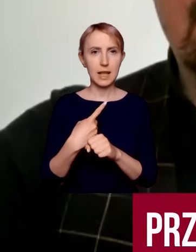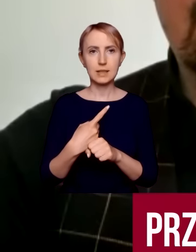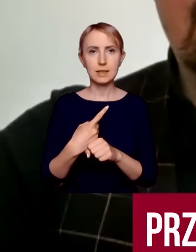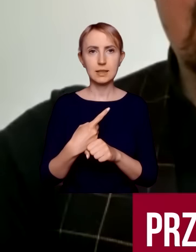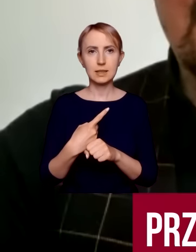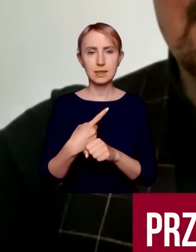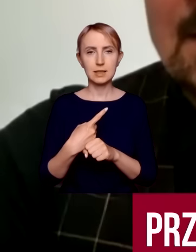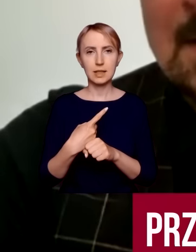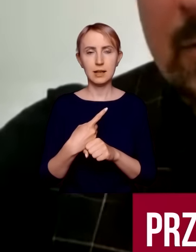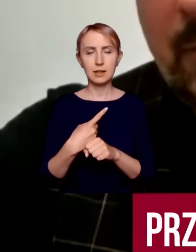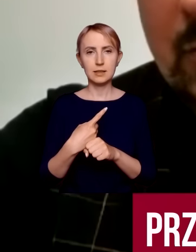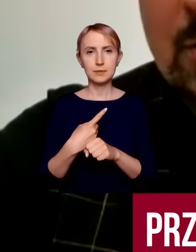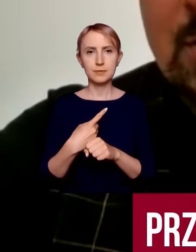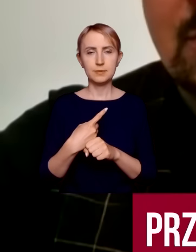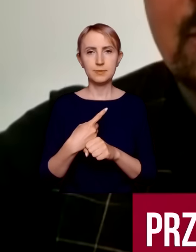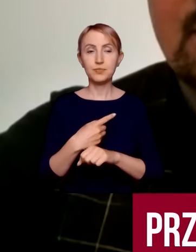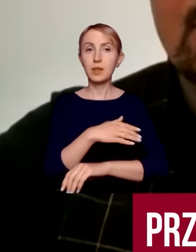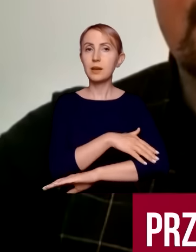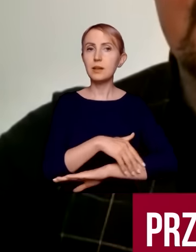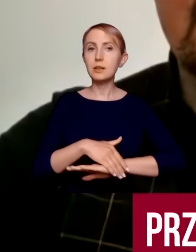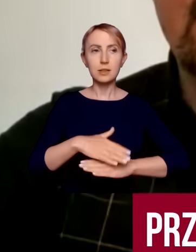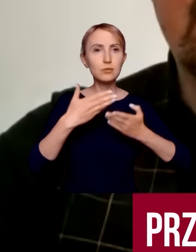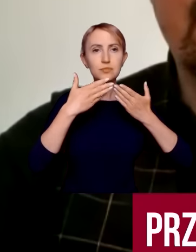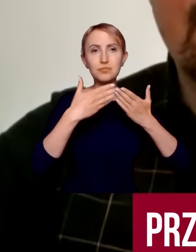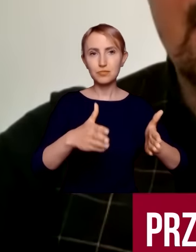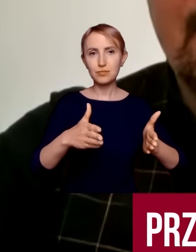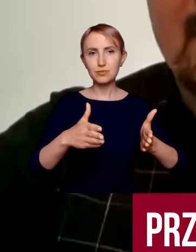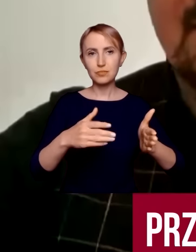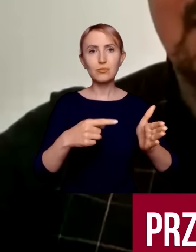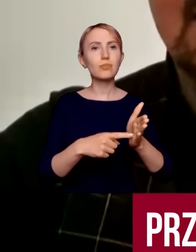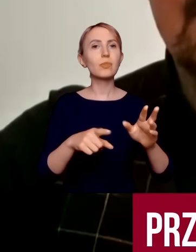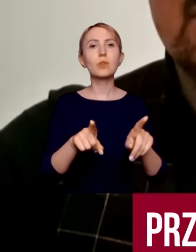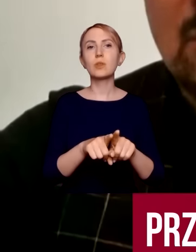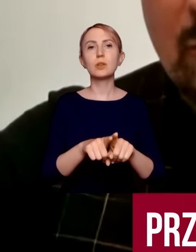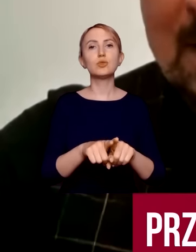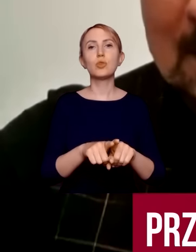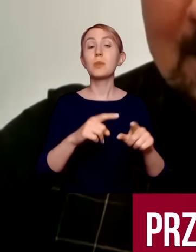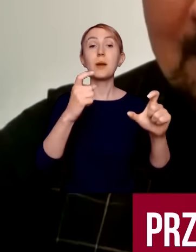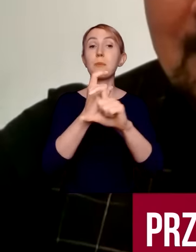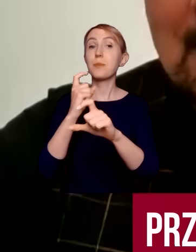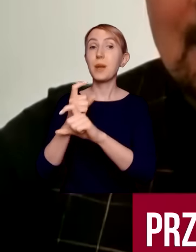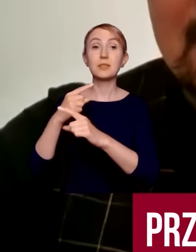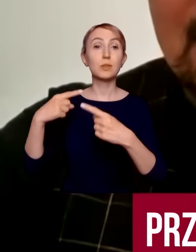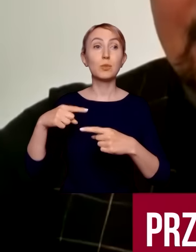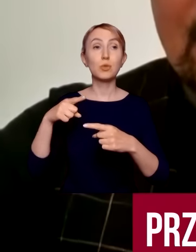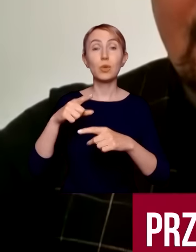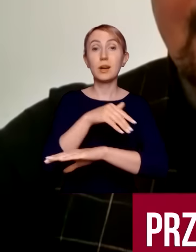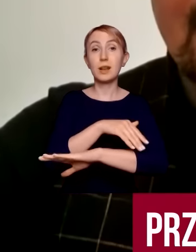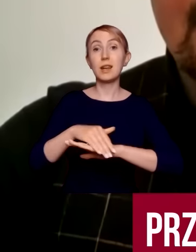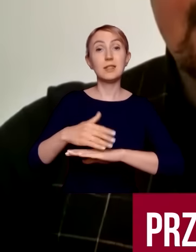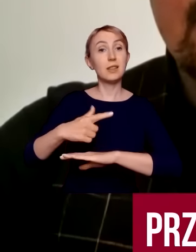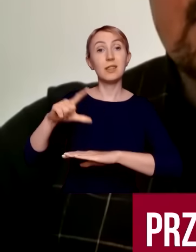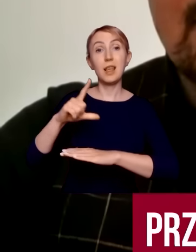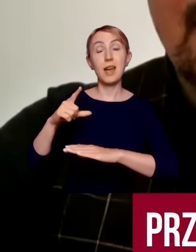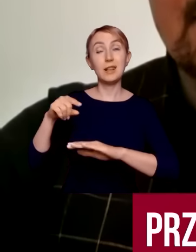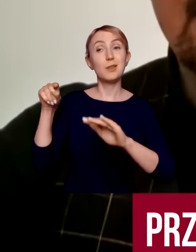żeby granice otworzyć, tylko to też w zasadzie nie podjęły te państwa, przez które granice nielegalni migranci